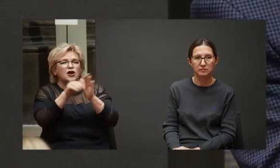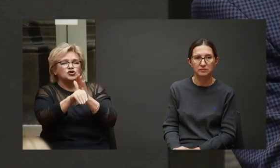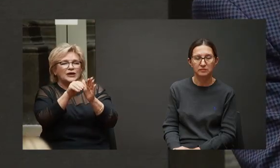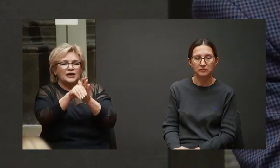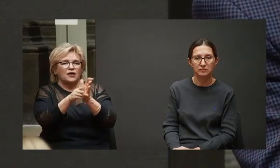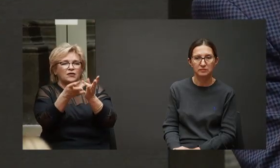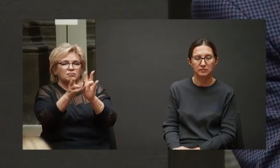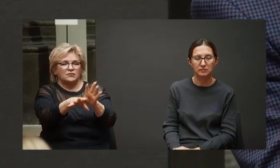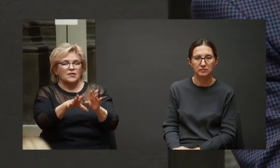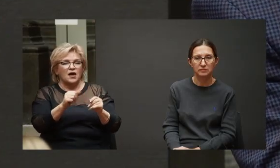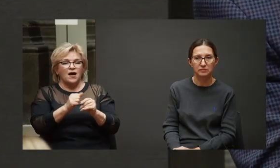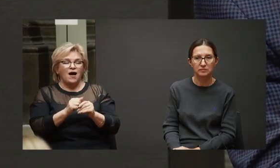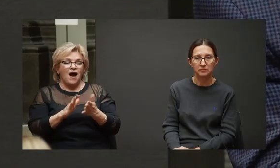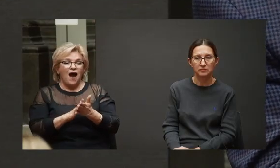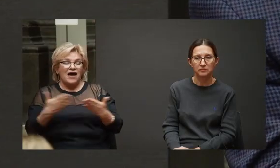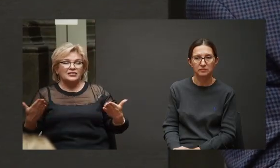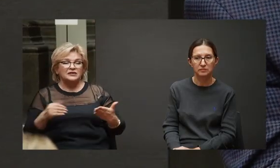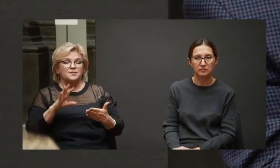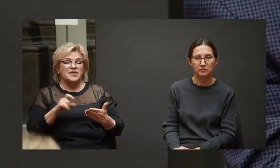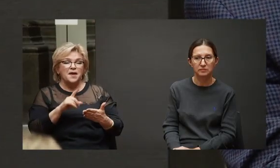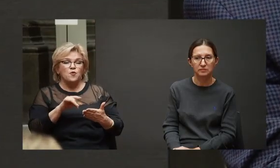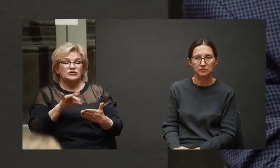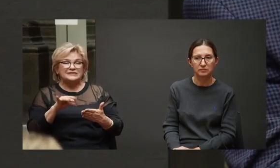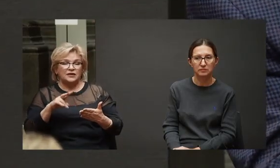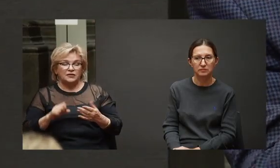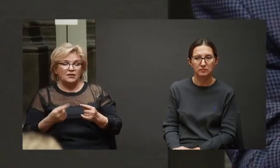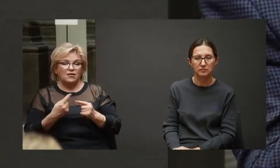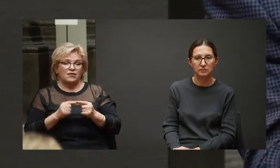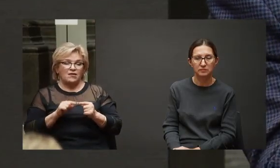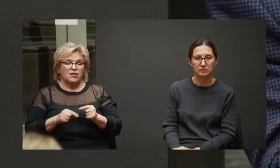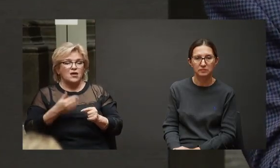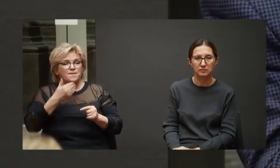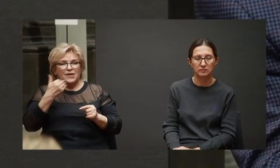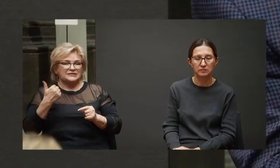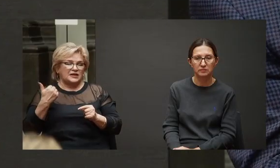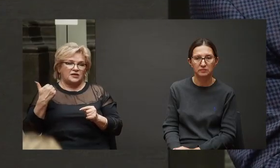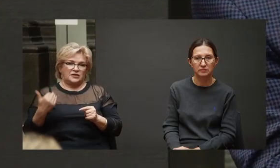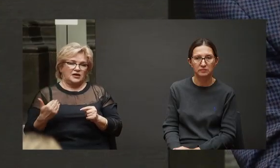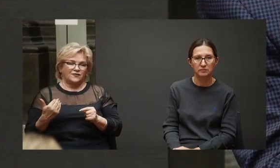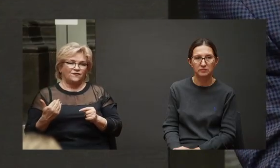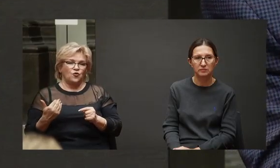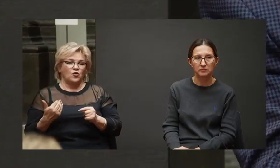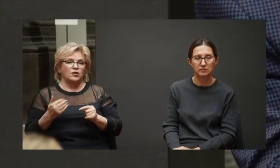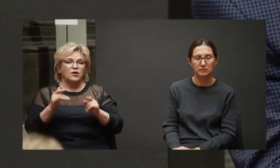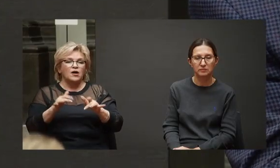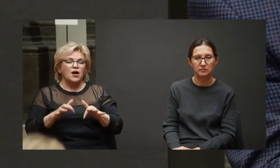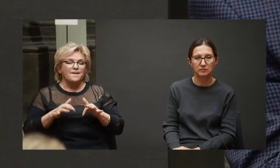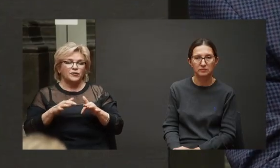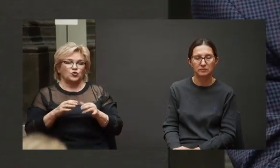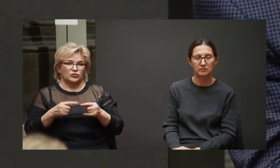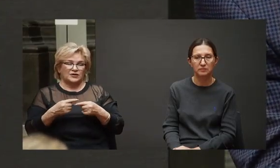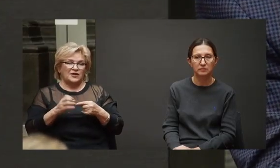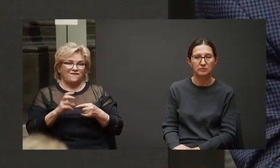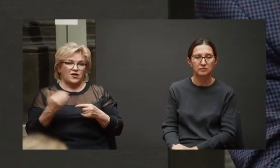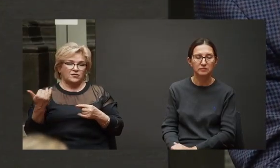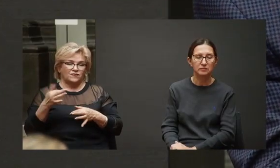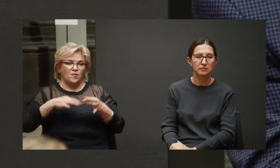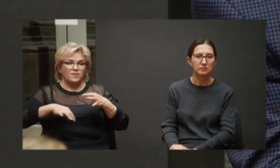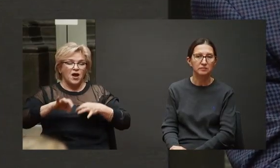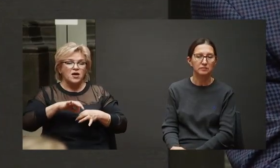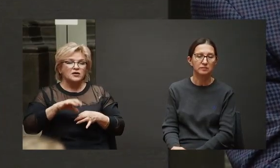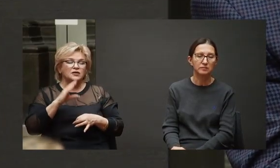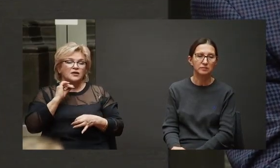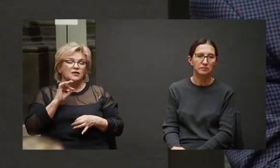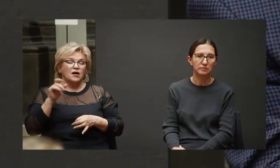А атлас Мнемозина, о котором шла речь, это последний его совершенно компьютерного века проект,